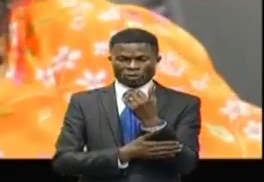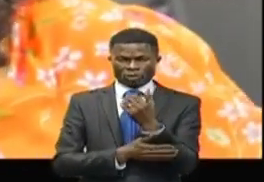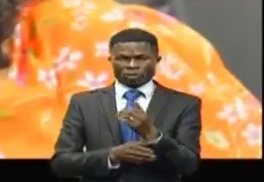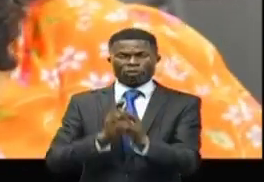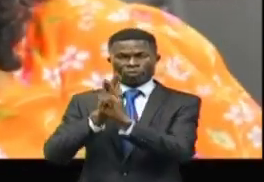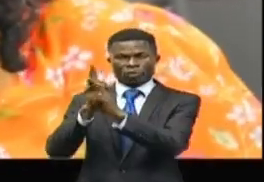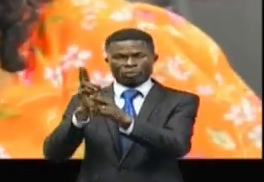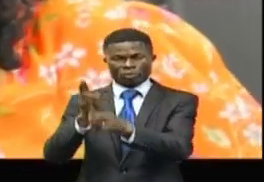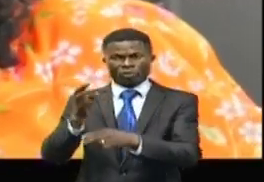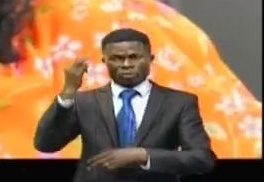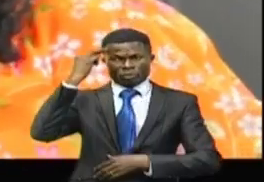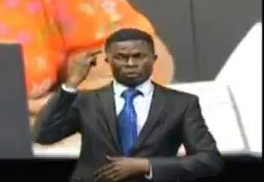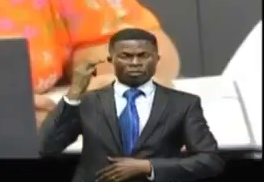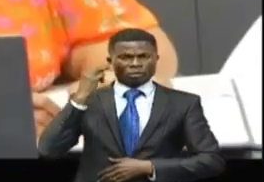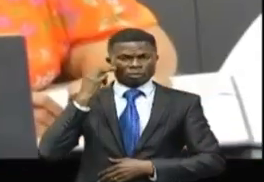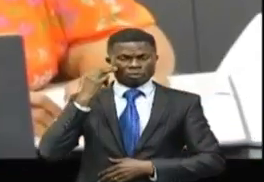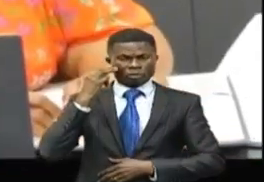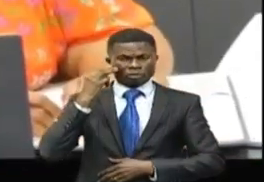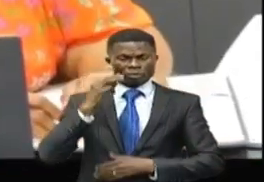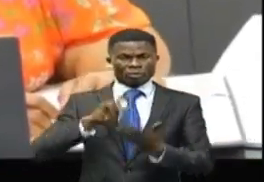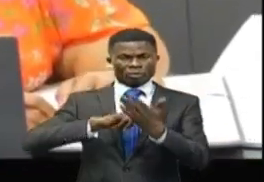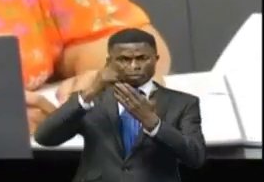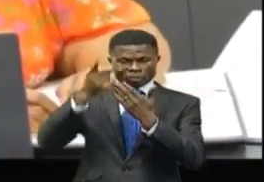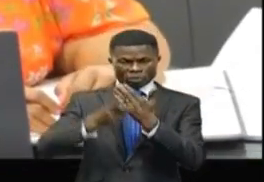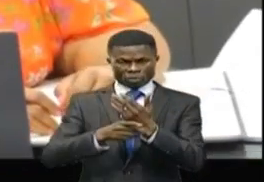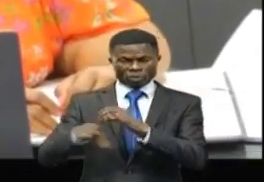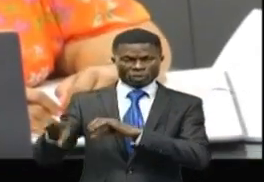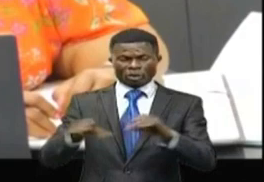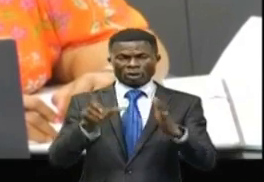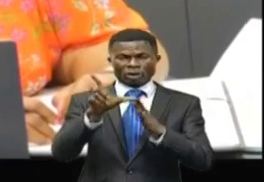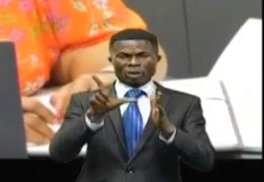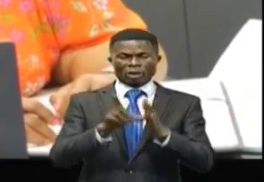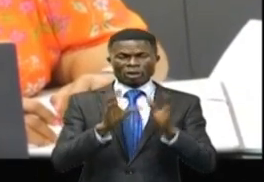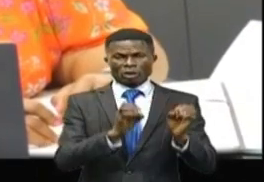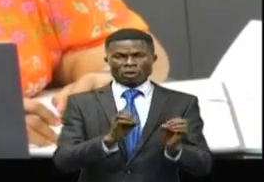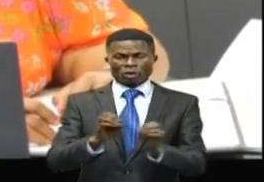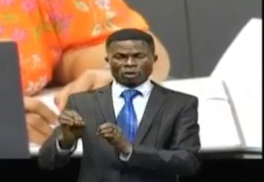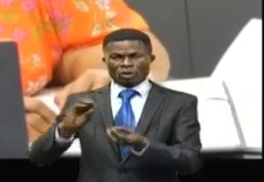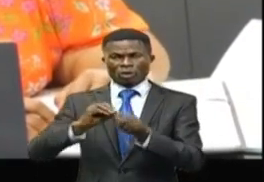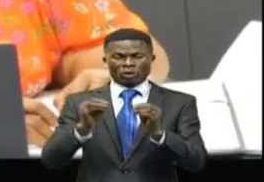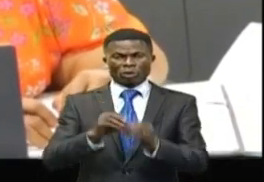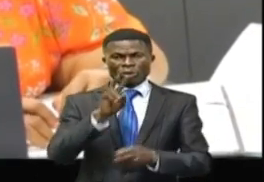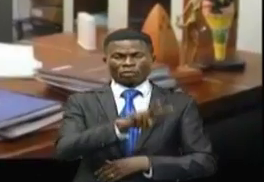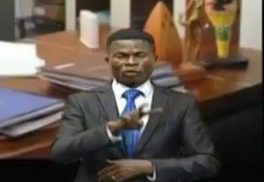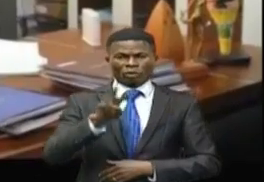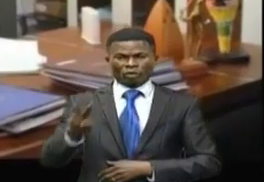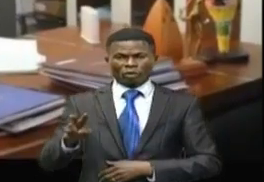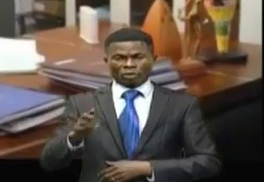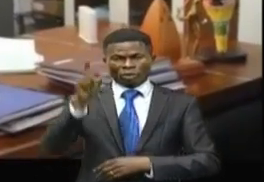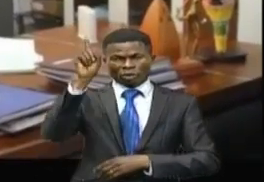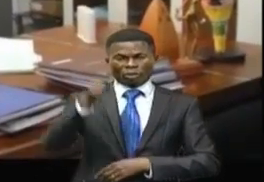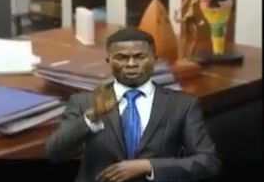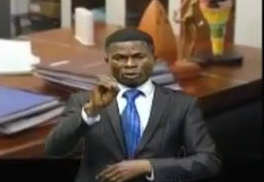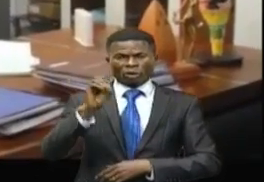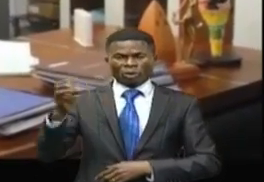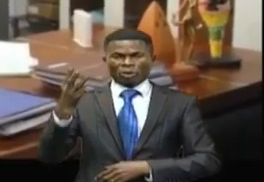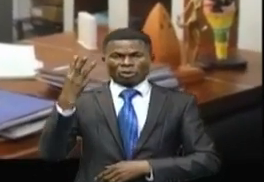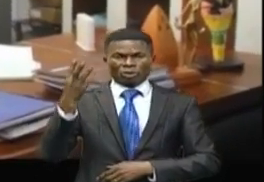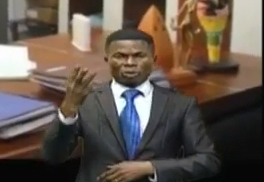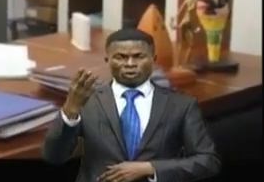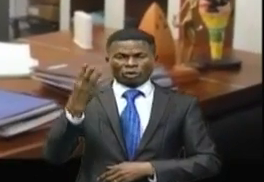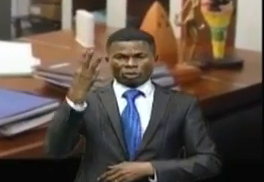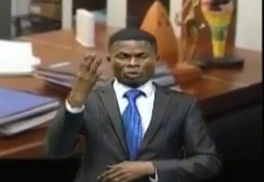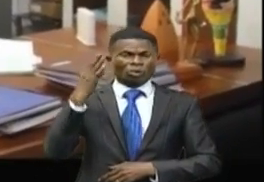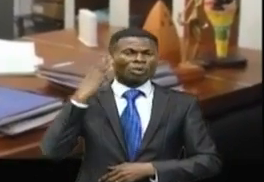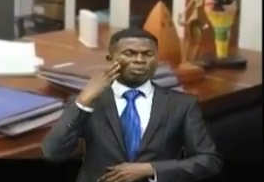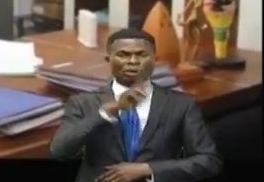conseil le programme des mises en oeuvre de la loi organique numéro 22 mar 0,03 du 3 mai